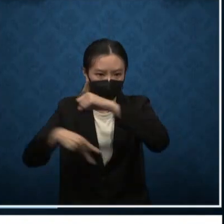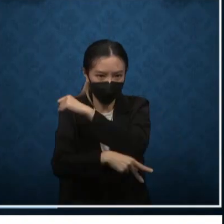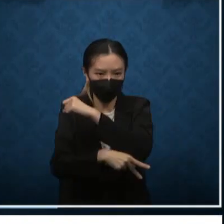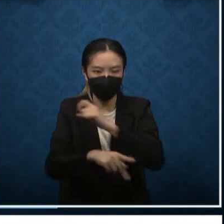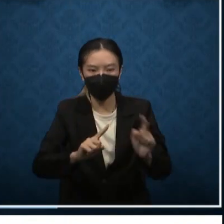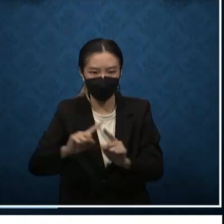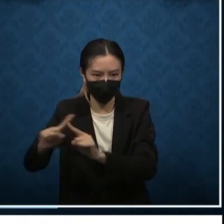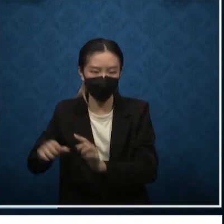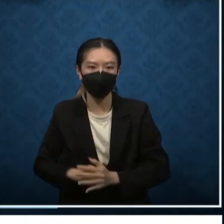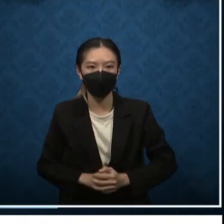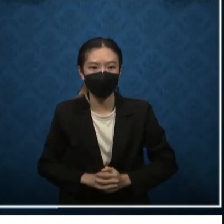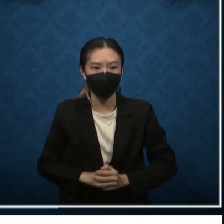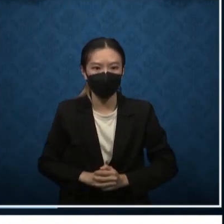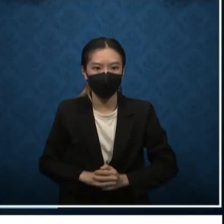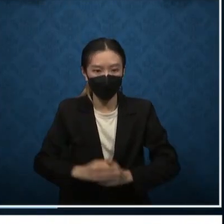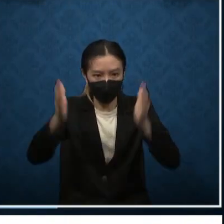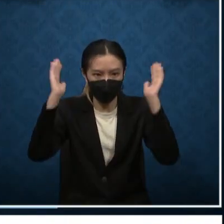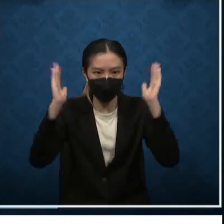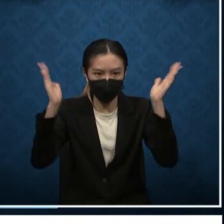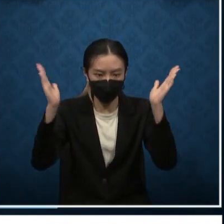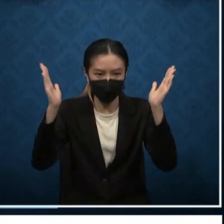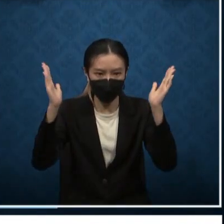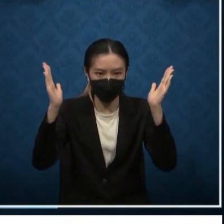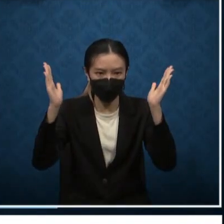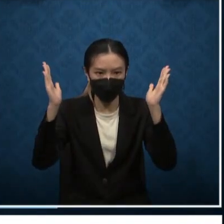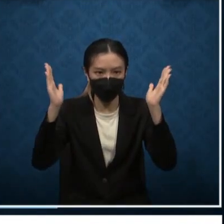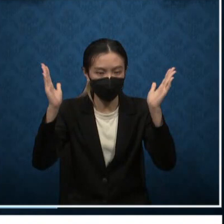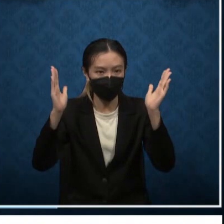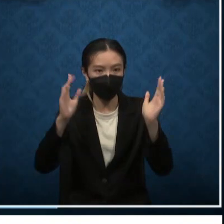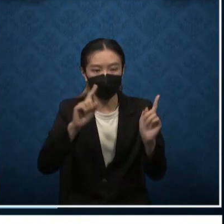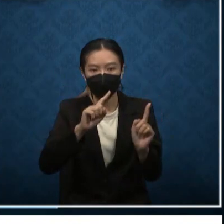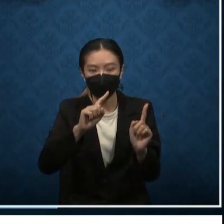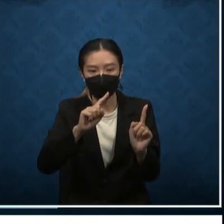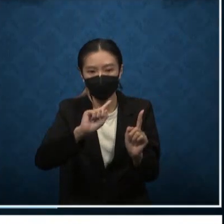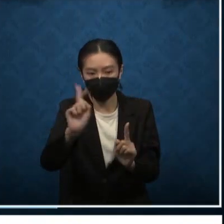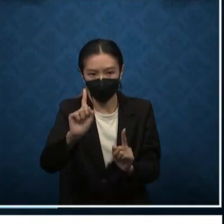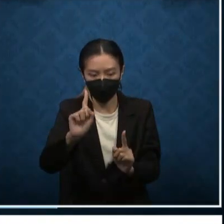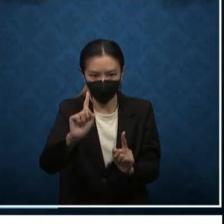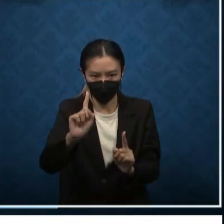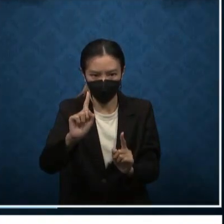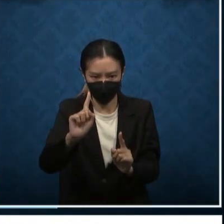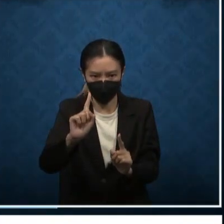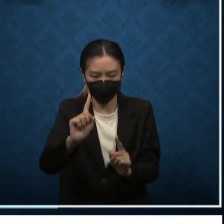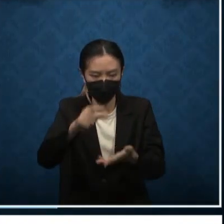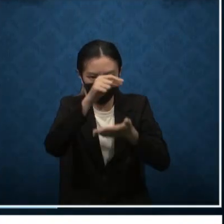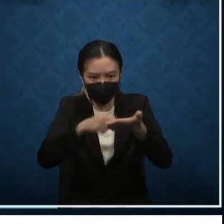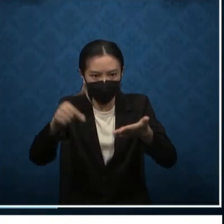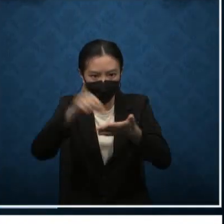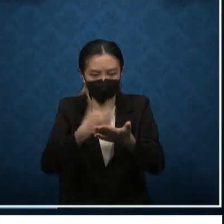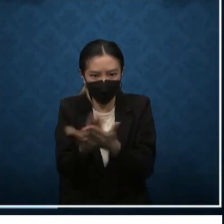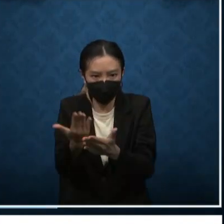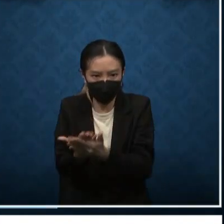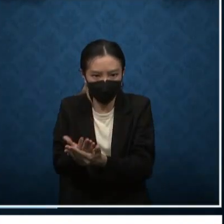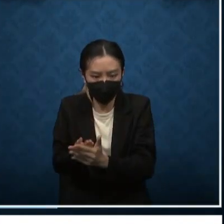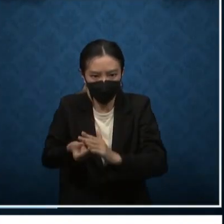แลกสอบทีต้นะครับข kh'tเริมจากอานลงหนึ่ว